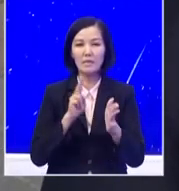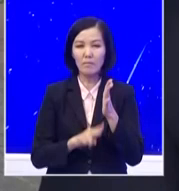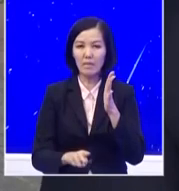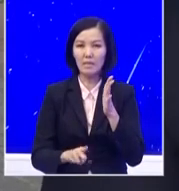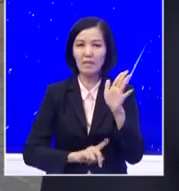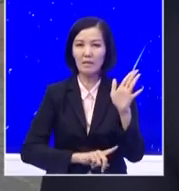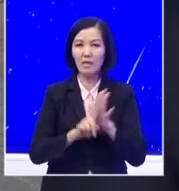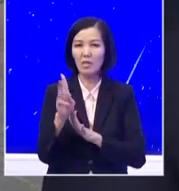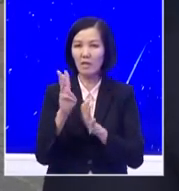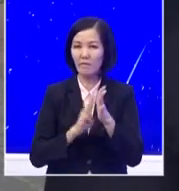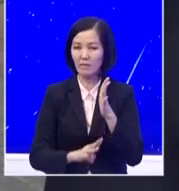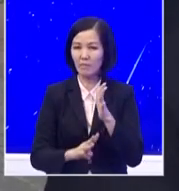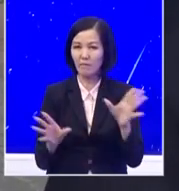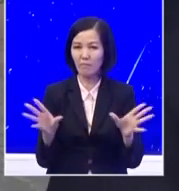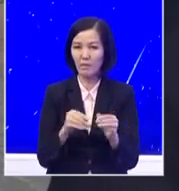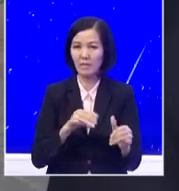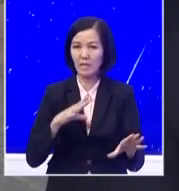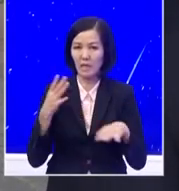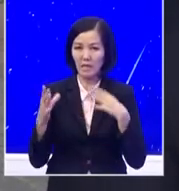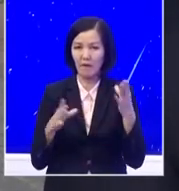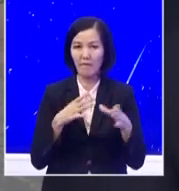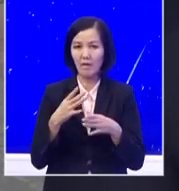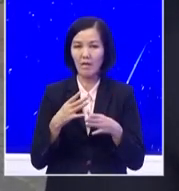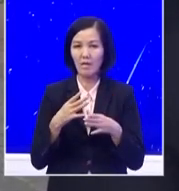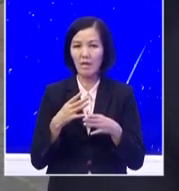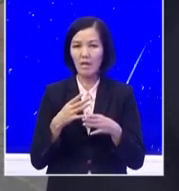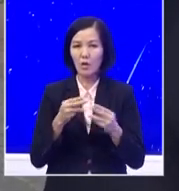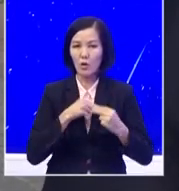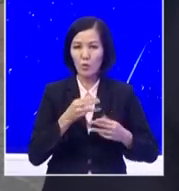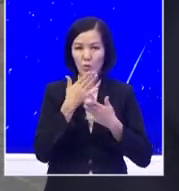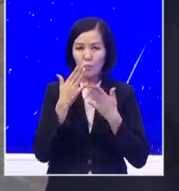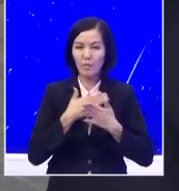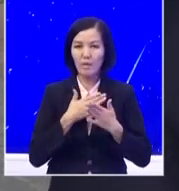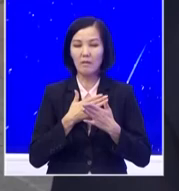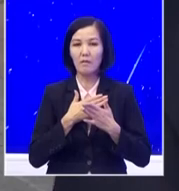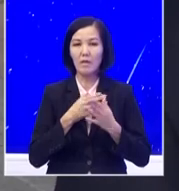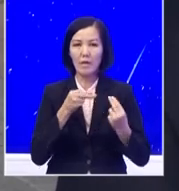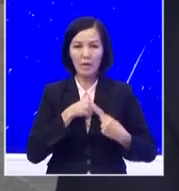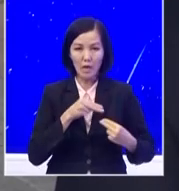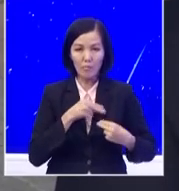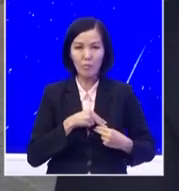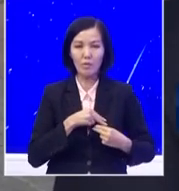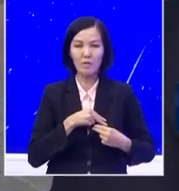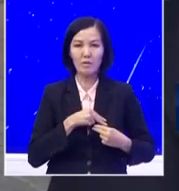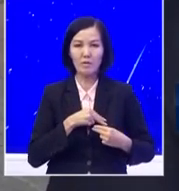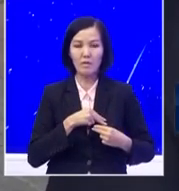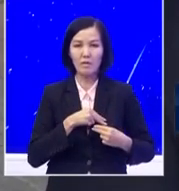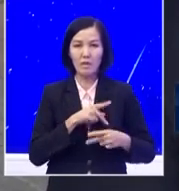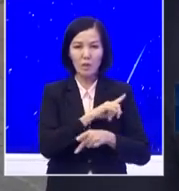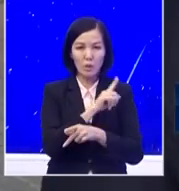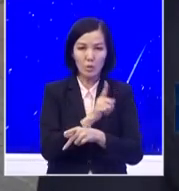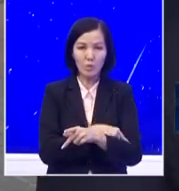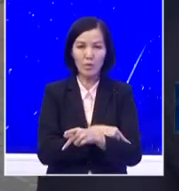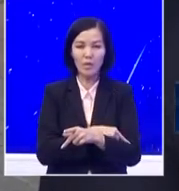в начале 80-х годов. Это был пахарь настоящий. Он работал до изнеможения. Как